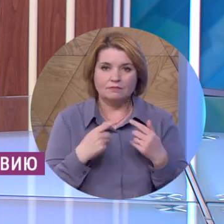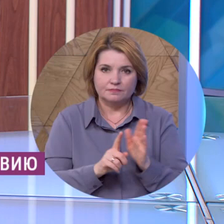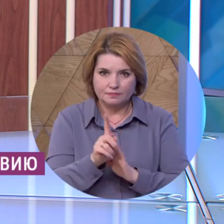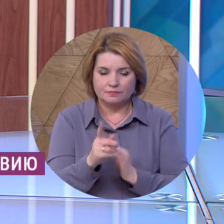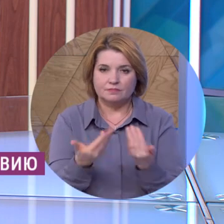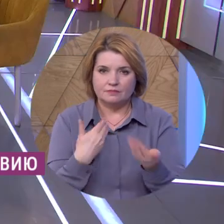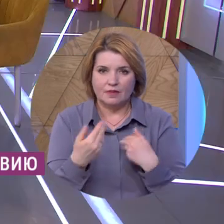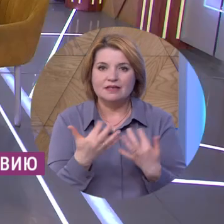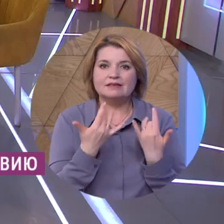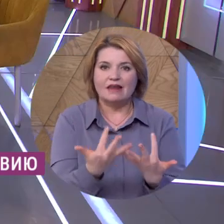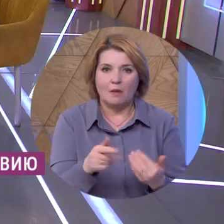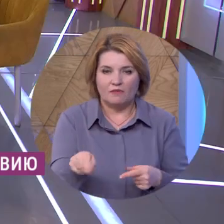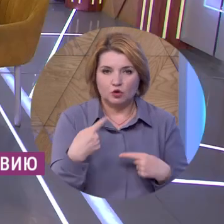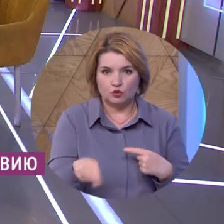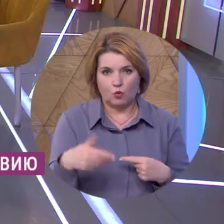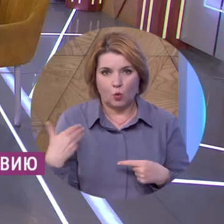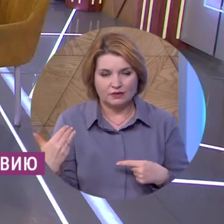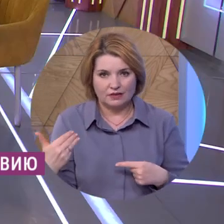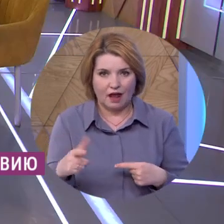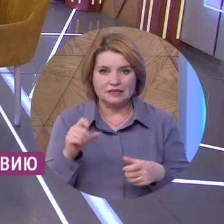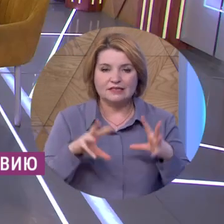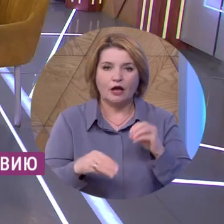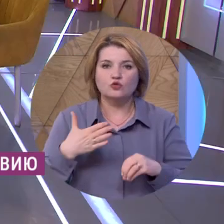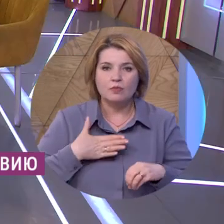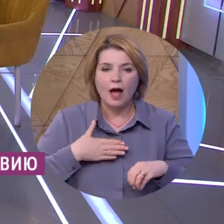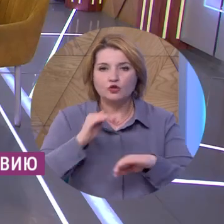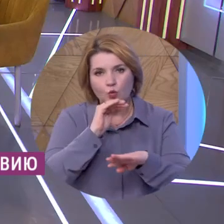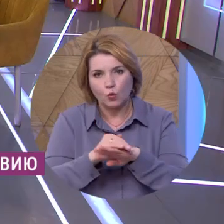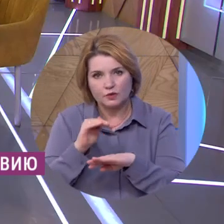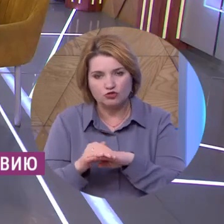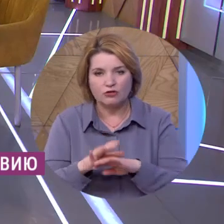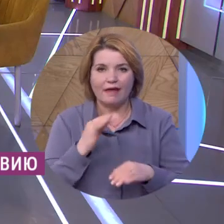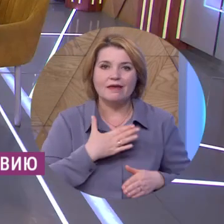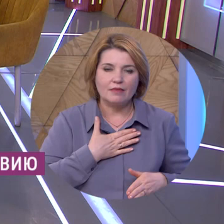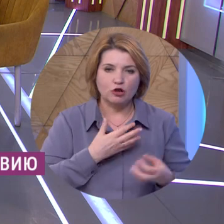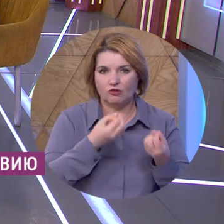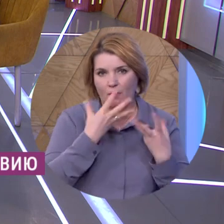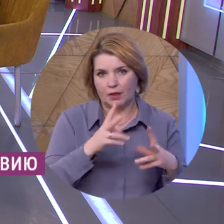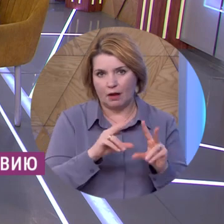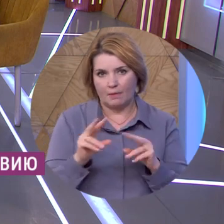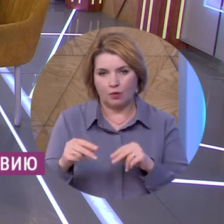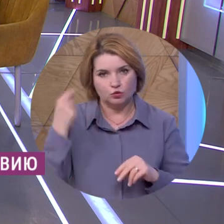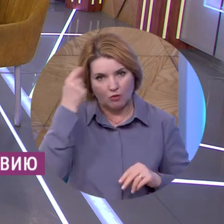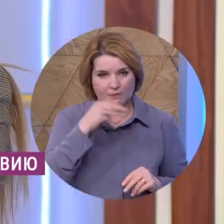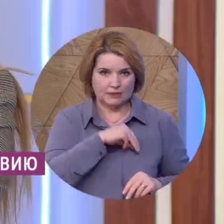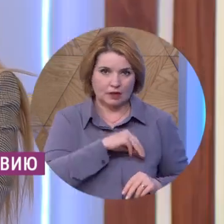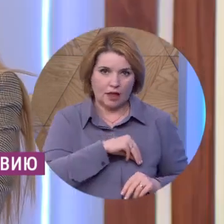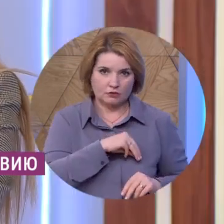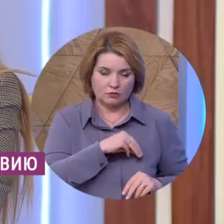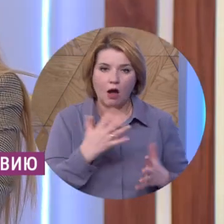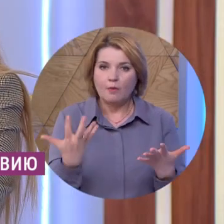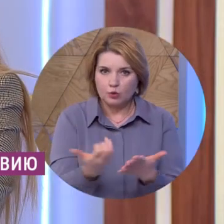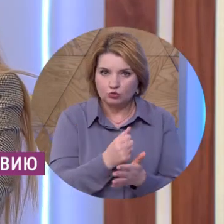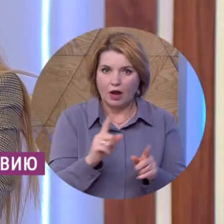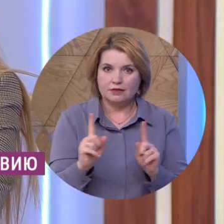счет, по сути, наших желаний, наших реальных убеждений и, ну, наверное, нашего благополучия. В первую очередь психологически. Получается, что мы